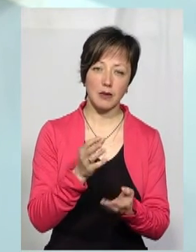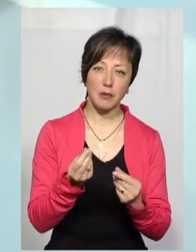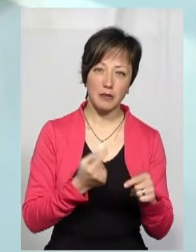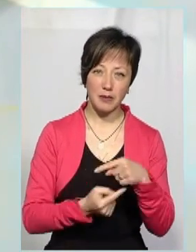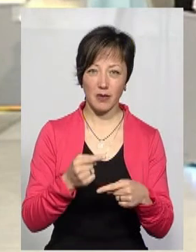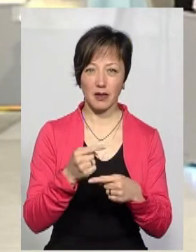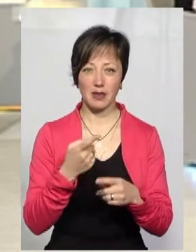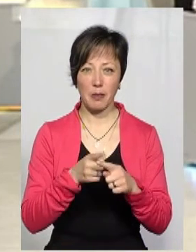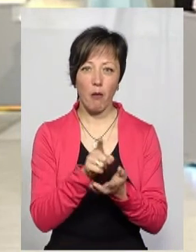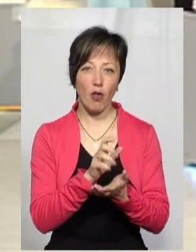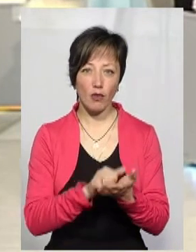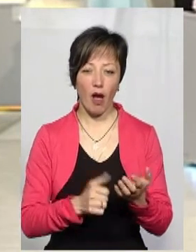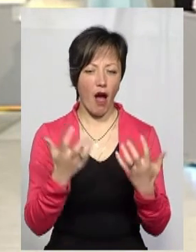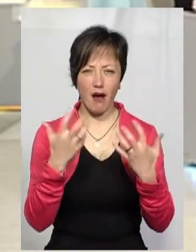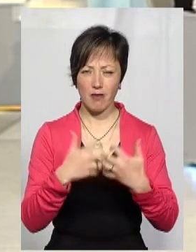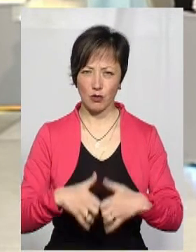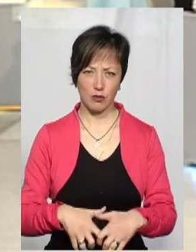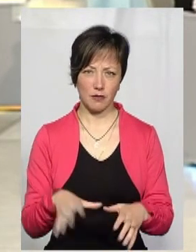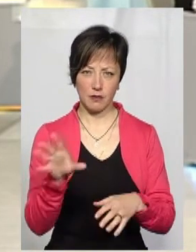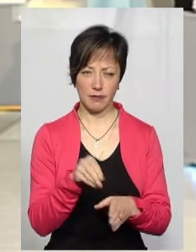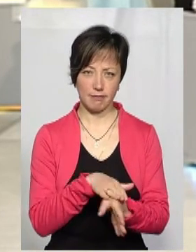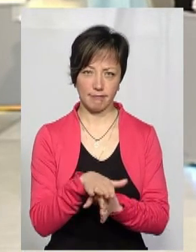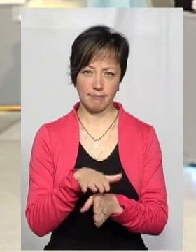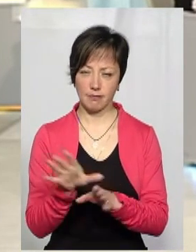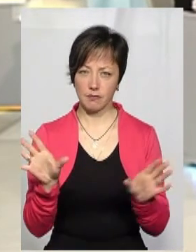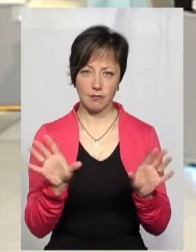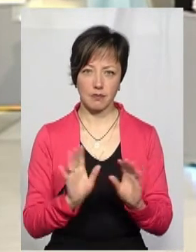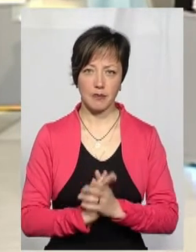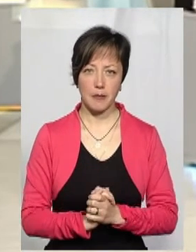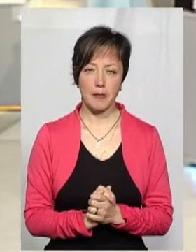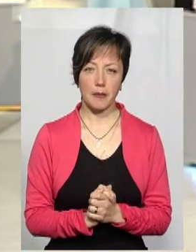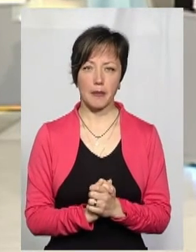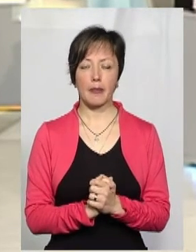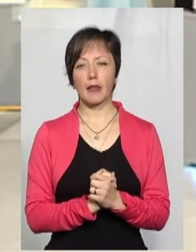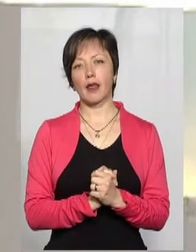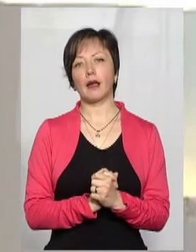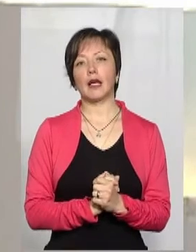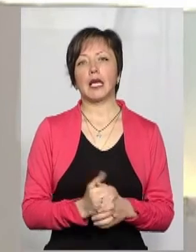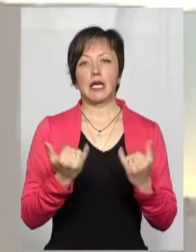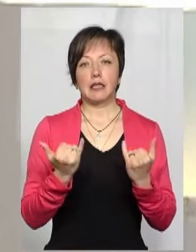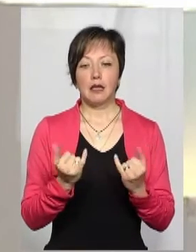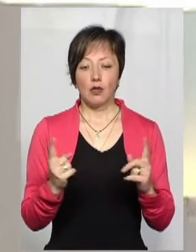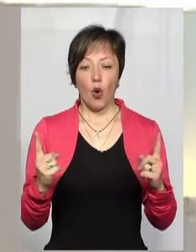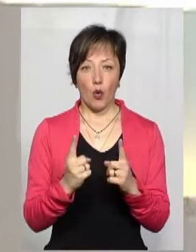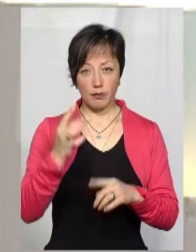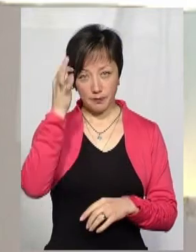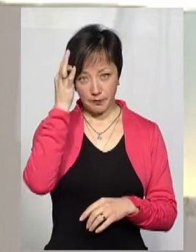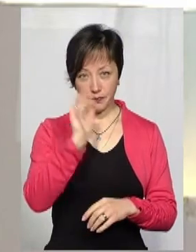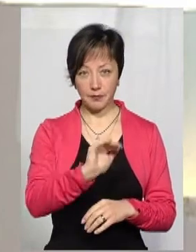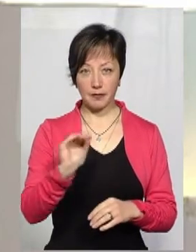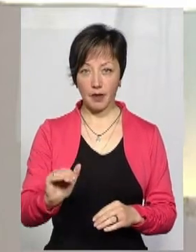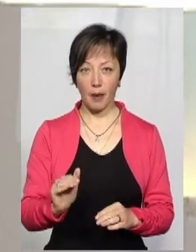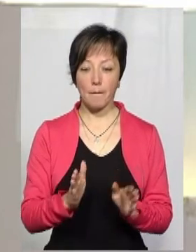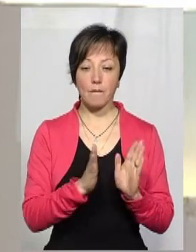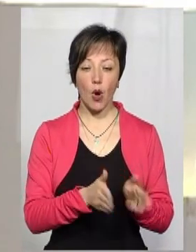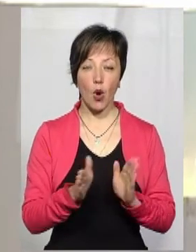діяльністю. Ну, це там в автоматичному режимі відбувається, по суті. Зараз ми коротко нагадаємо алгоритм